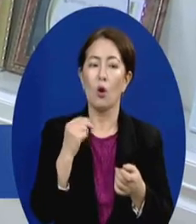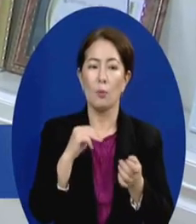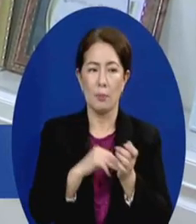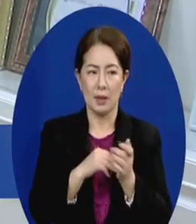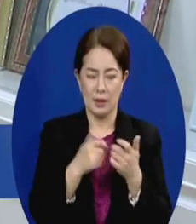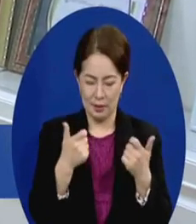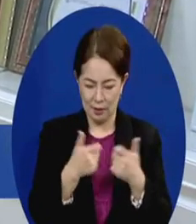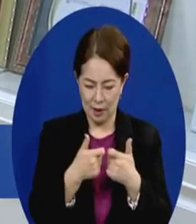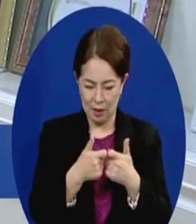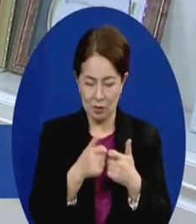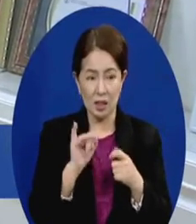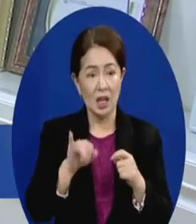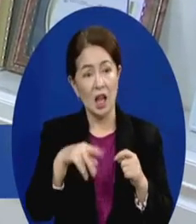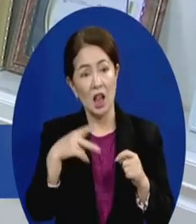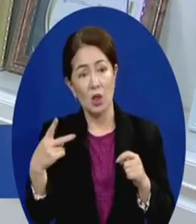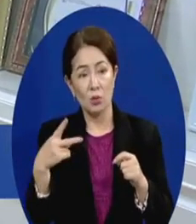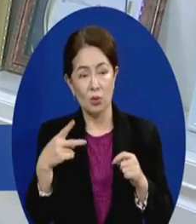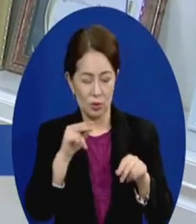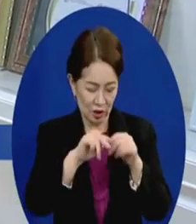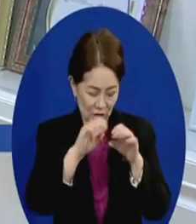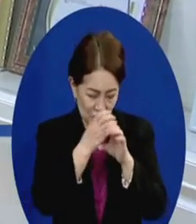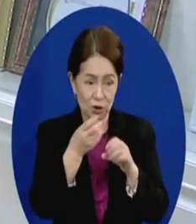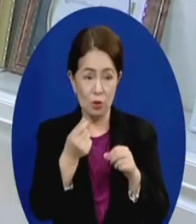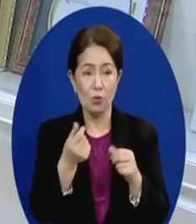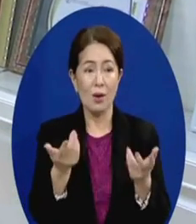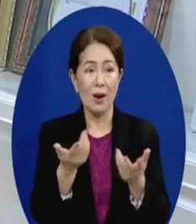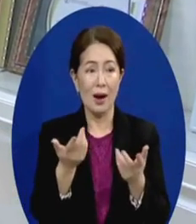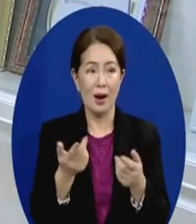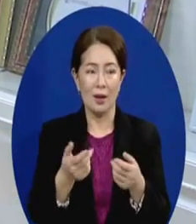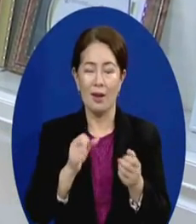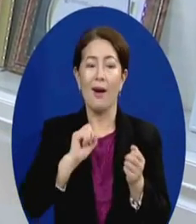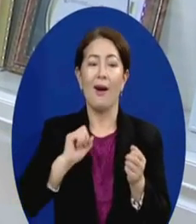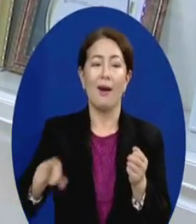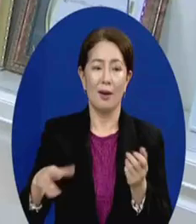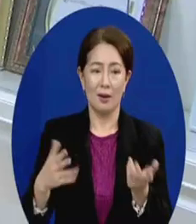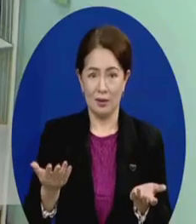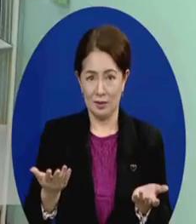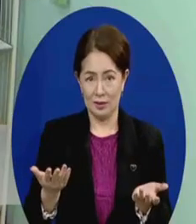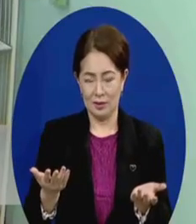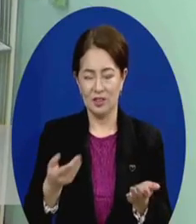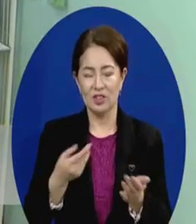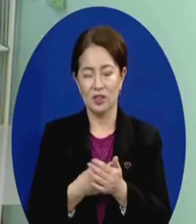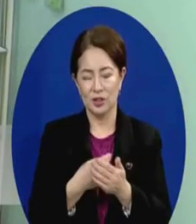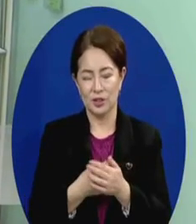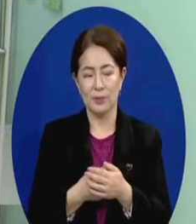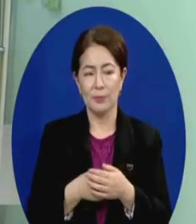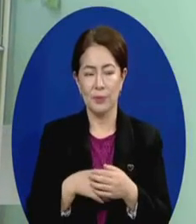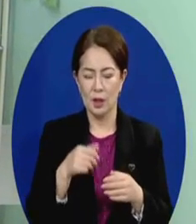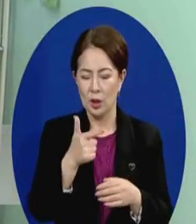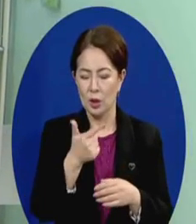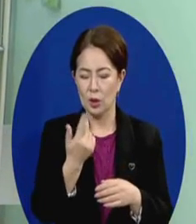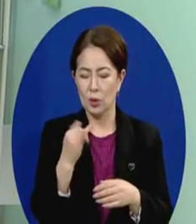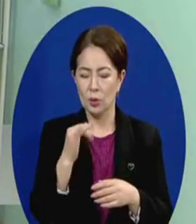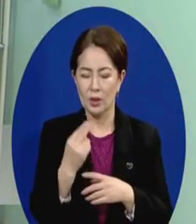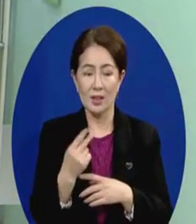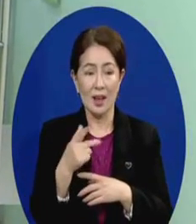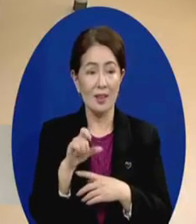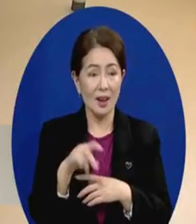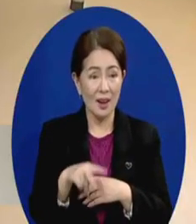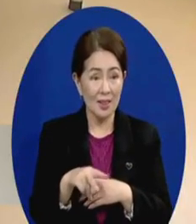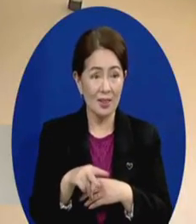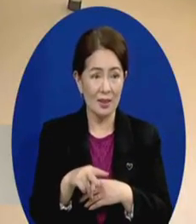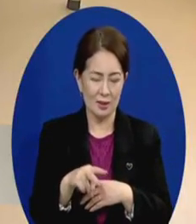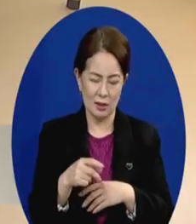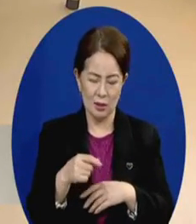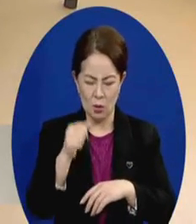төгрөгтөл багтаагаал илүү гарсан шинжилгээний мөнгө нь бол тэгэл хаягдтал явж байгаа жишээтэй. Гүйцэтгэлээр санхүүжих болсноор өндөр